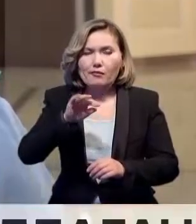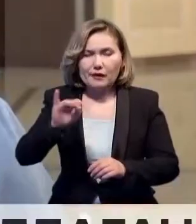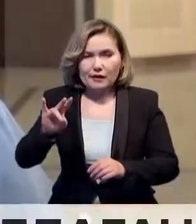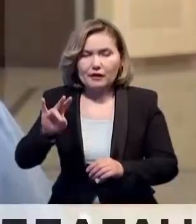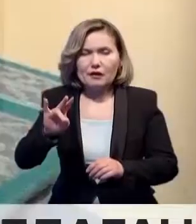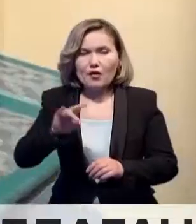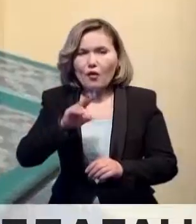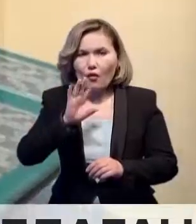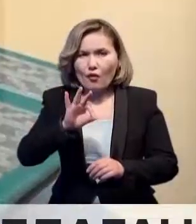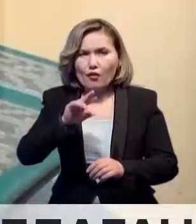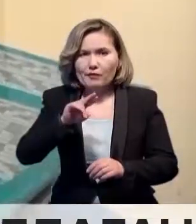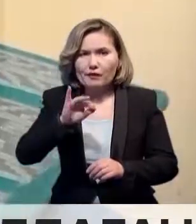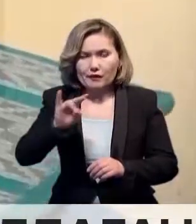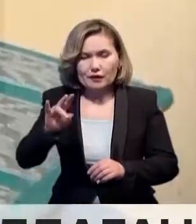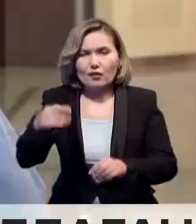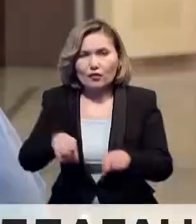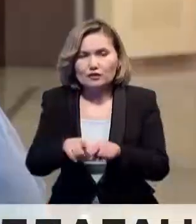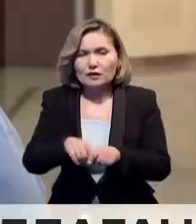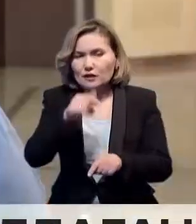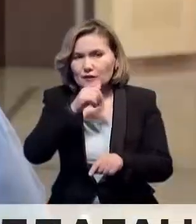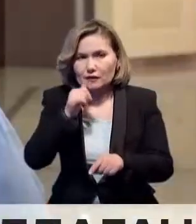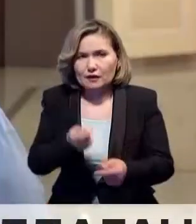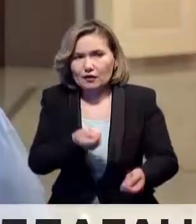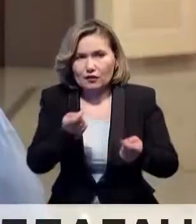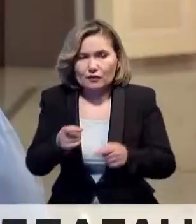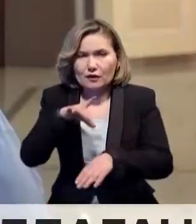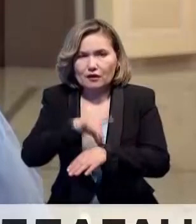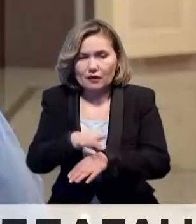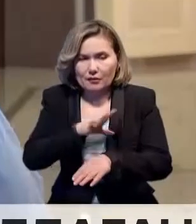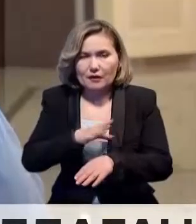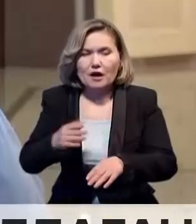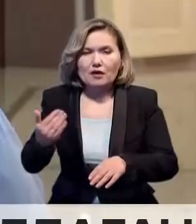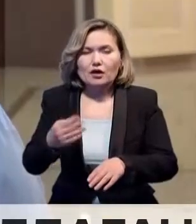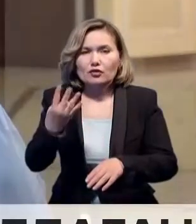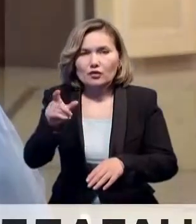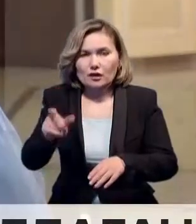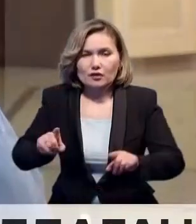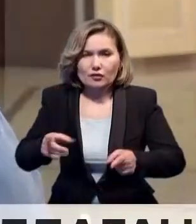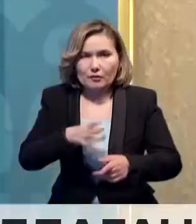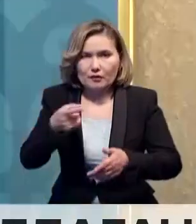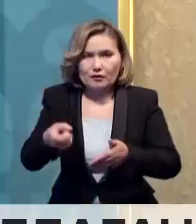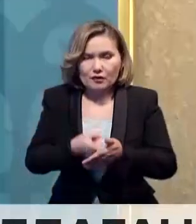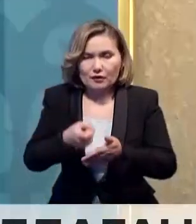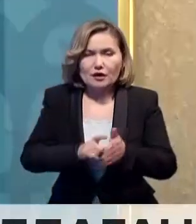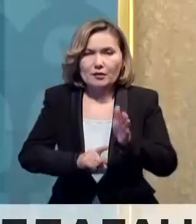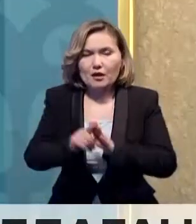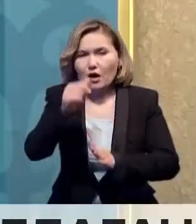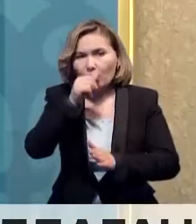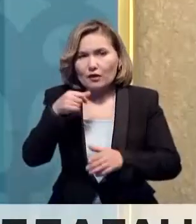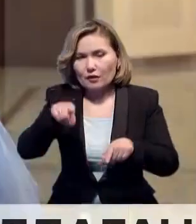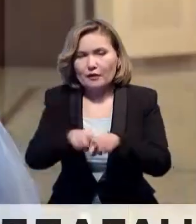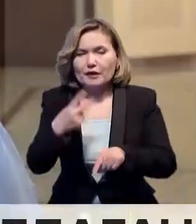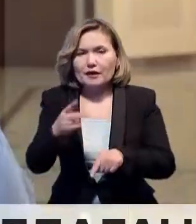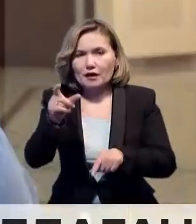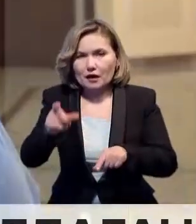затын сатуға алып келген. Қазір уақытта соттың санкциясымен қамауға алынды. Тергеу әрекеттері жүргізілуде. Былтырғы жылы екі факт